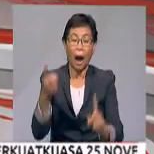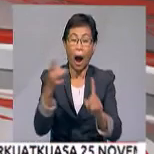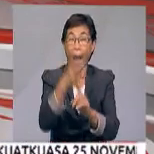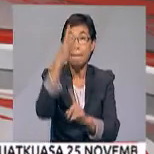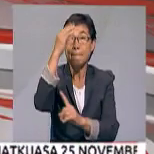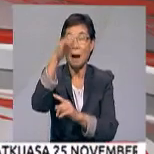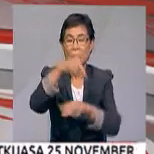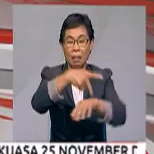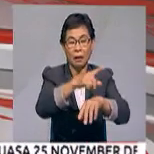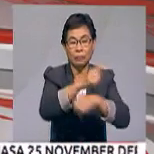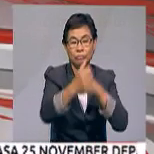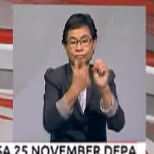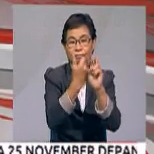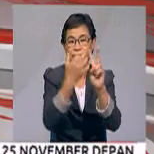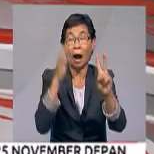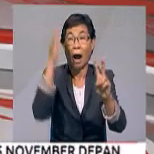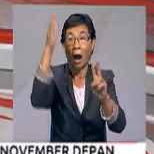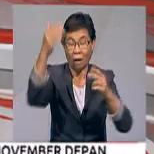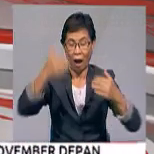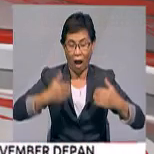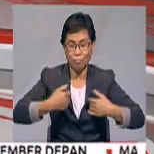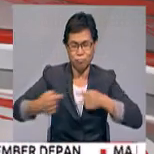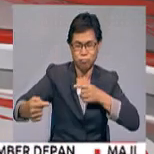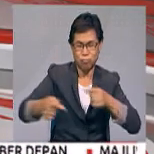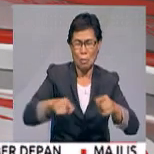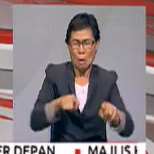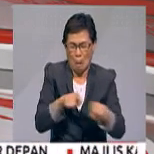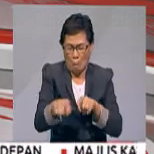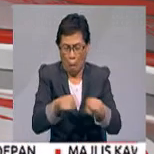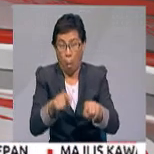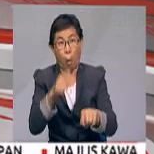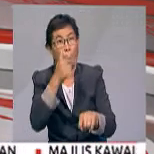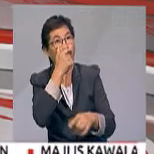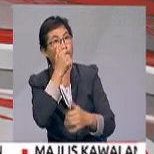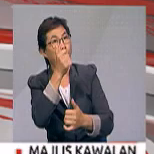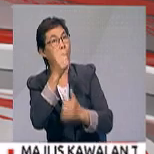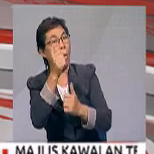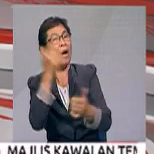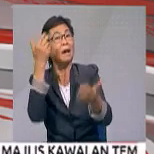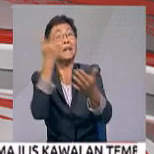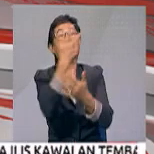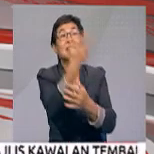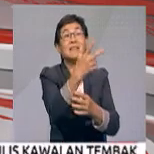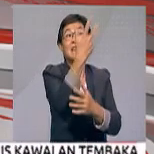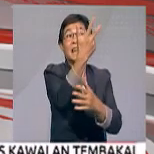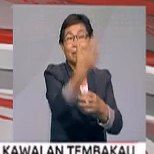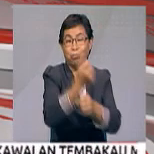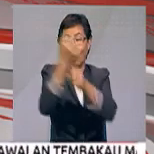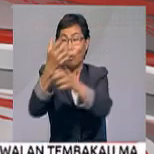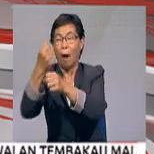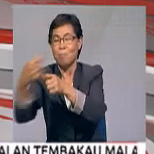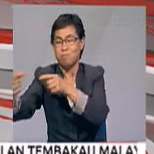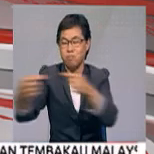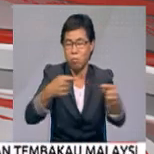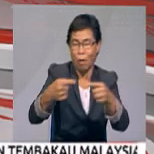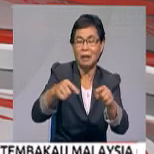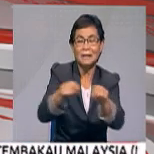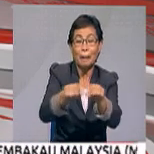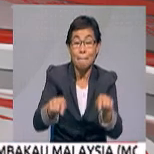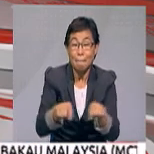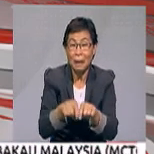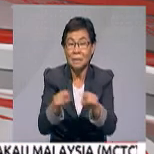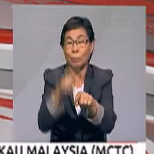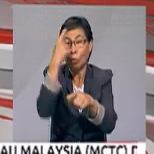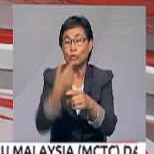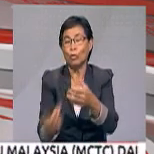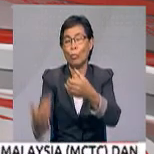Ironman Langkawi 2019 bakal menyaksikan perlumbaan yang cukup menarik apabila tiga juara bakal berentap di pentas sama bagi menempah